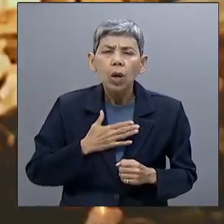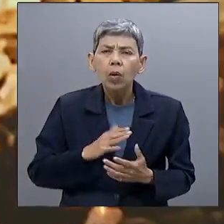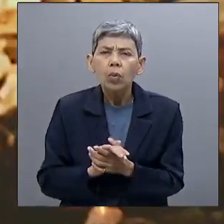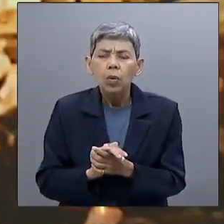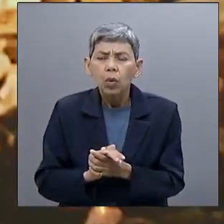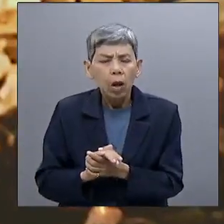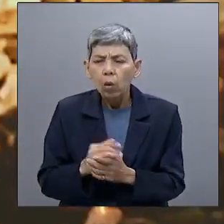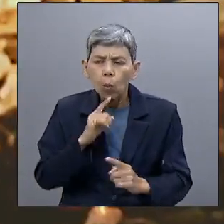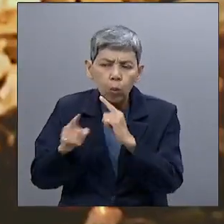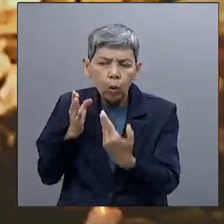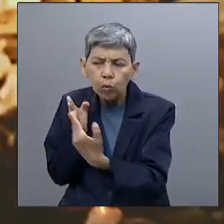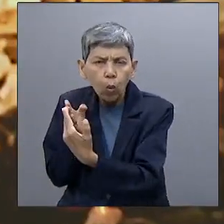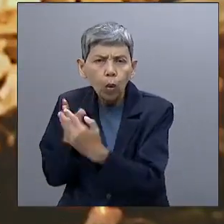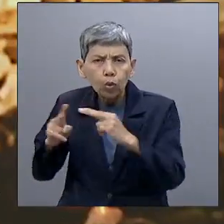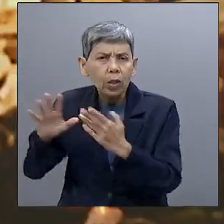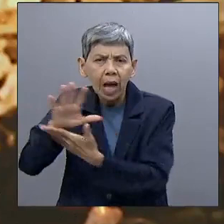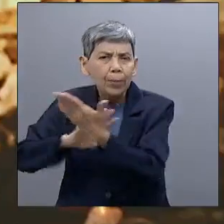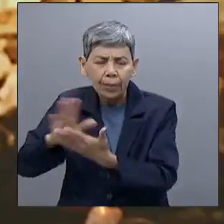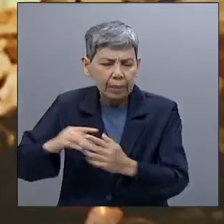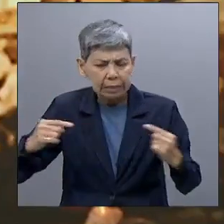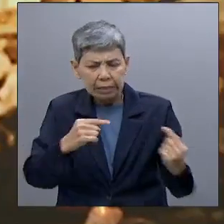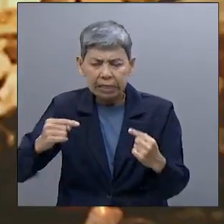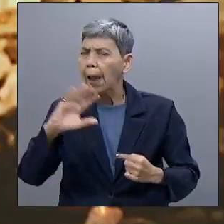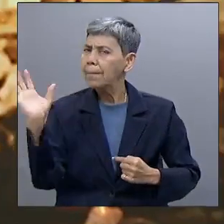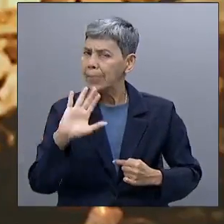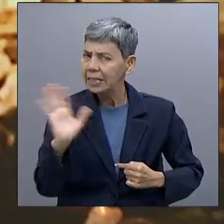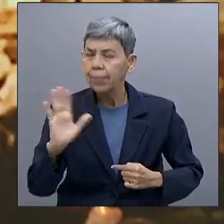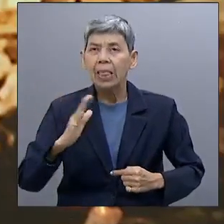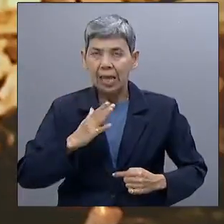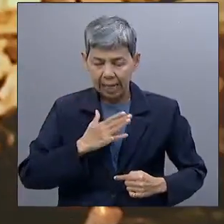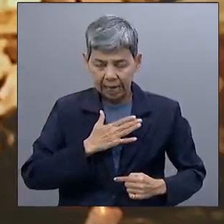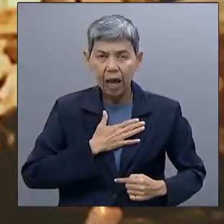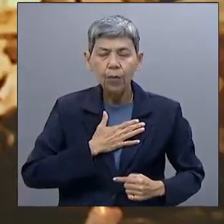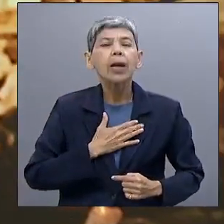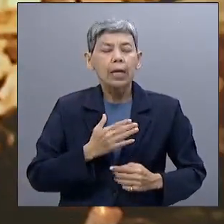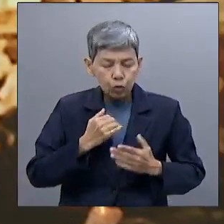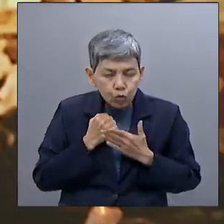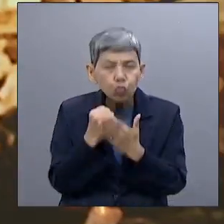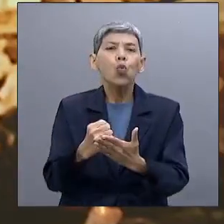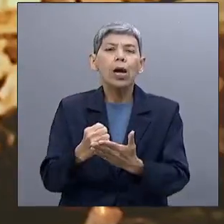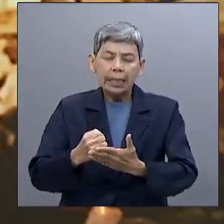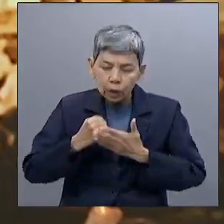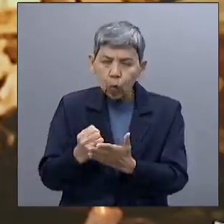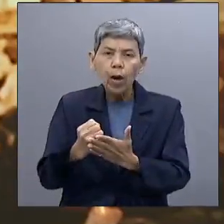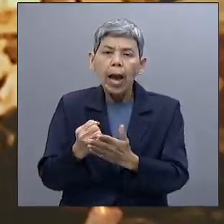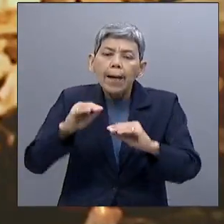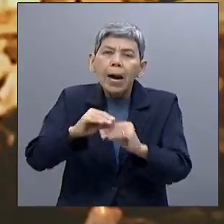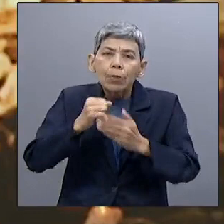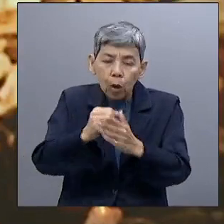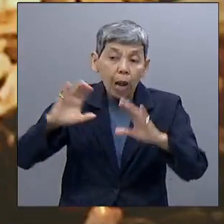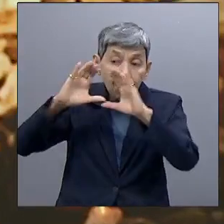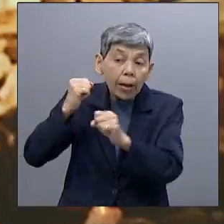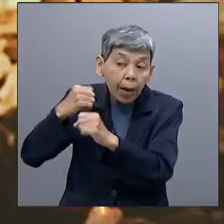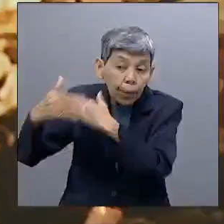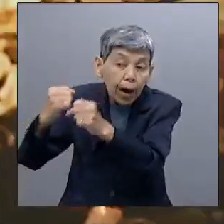สานเพราะว่ามันไม่ใช่ไปแย่งอะไรหรอกเพียงแต่ว่าเราเพียงแต่เป็นส่วนหนึ่งที่จะช่วยเสริ ม พอรัฐบาลกำลัง